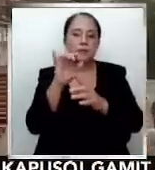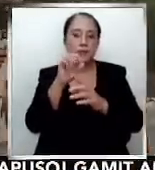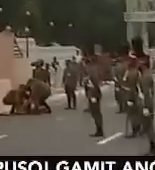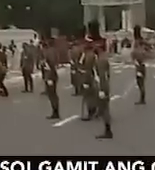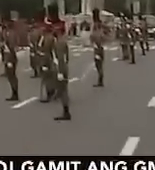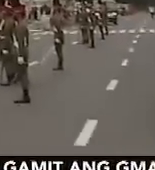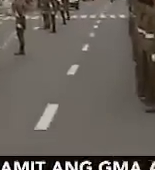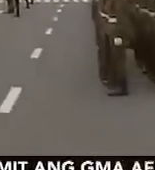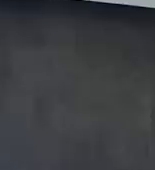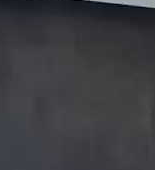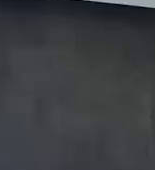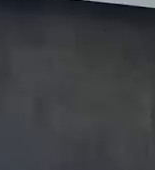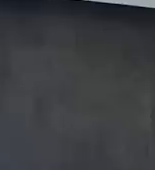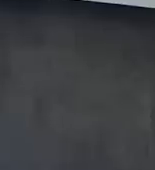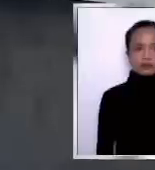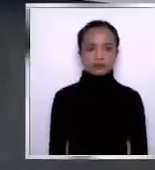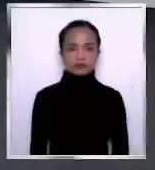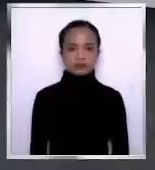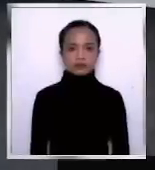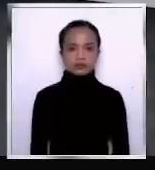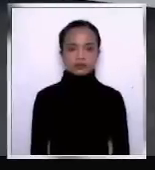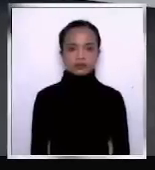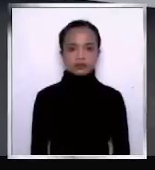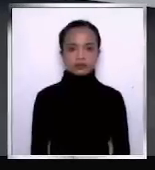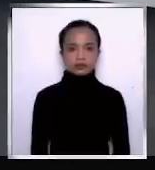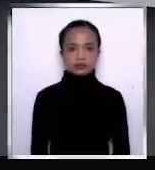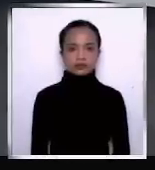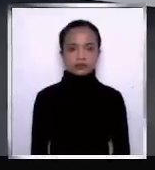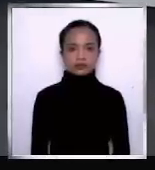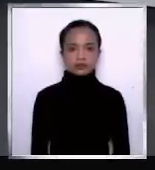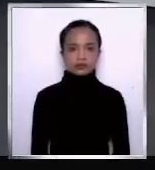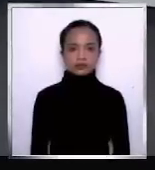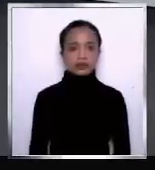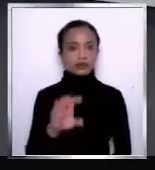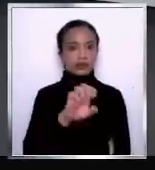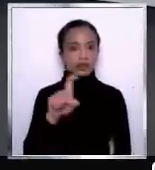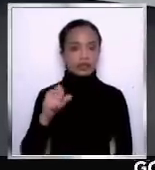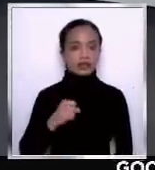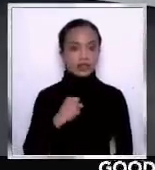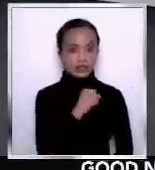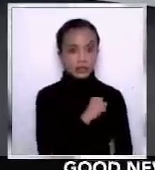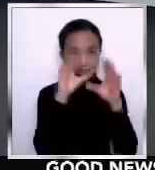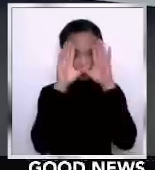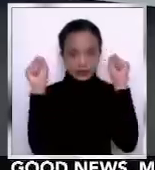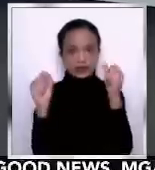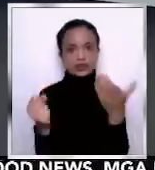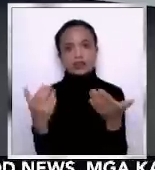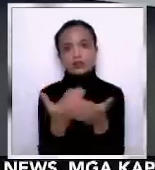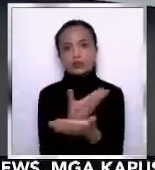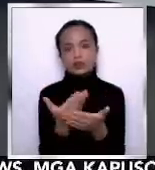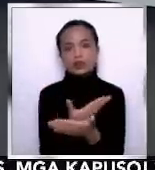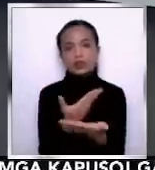Nakatutok, 24 Horas. Nasa ospital ngayon si dating Senate President at incoming Presidential Legal Counsel Juan Ponce